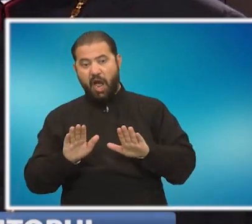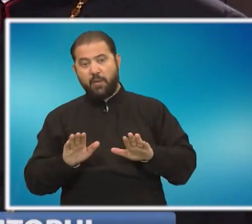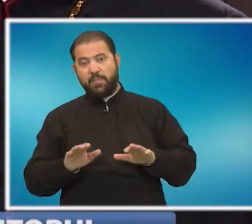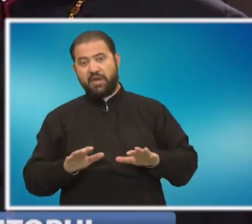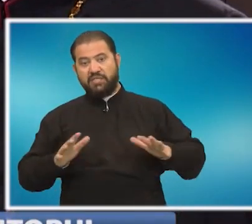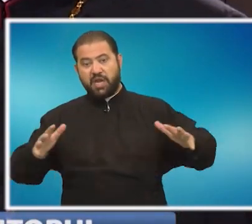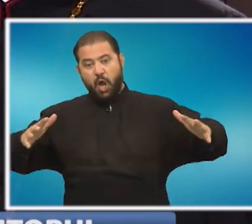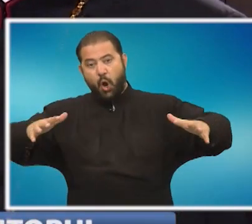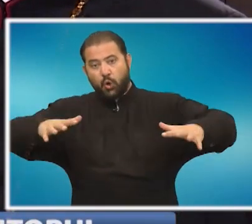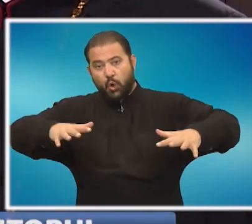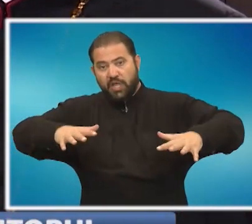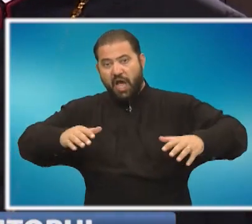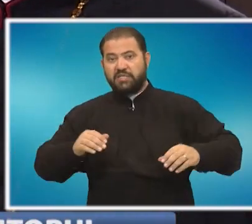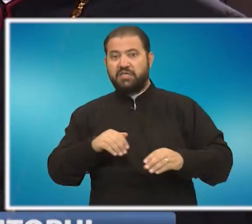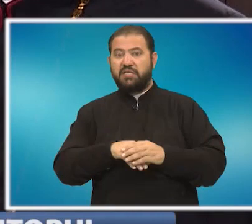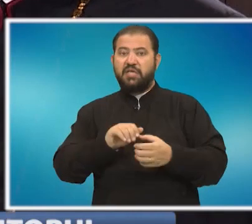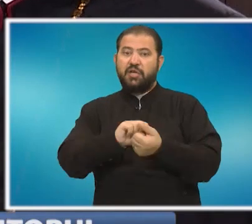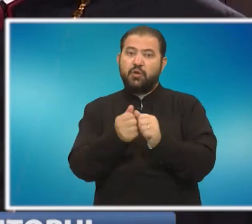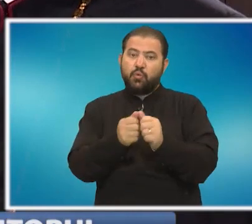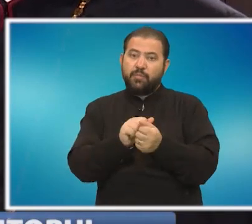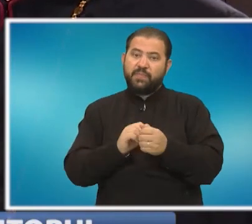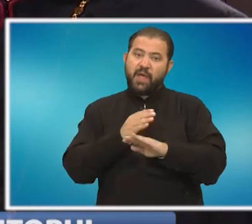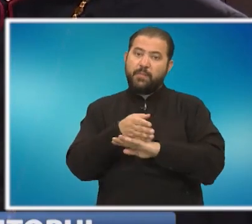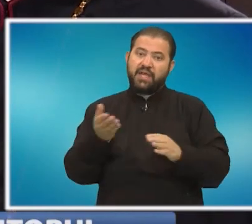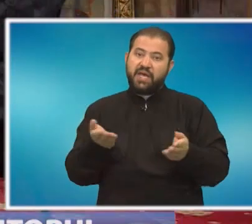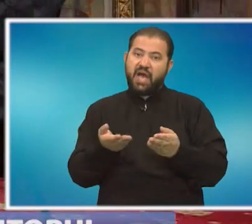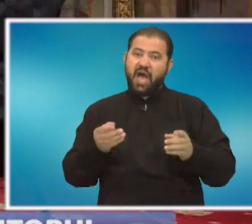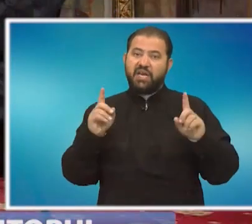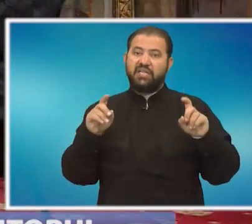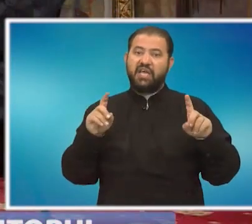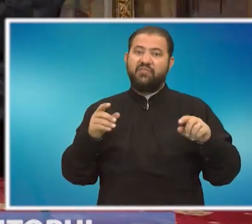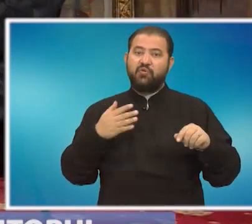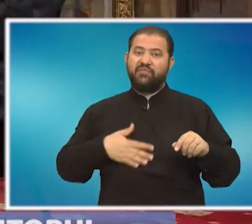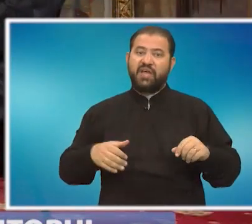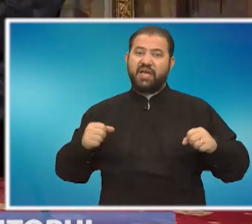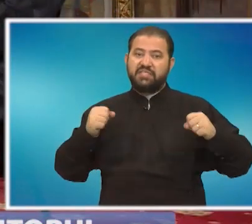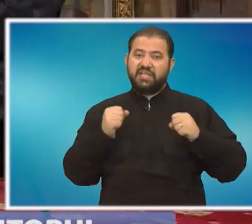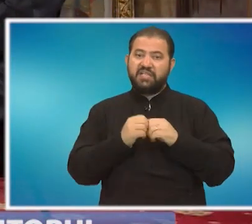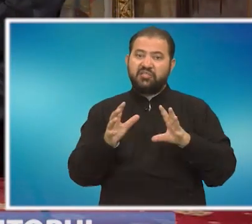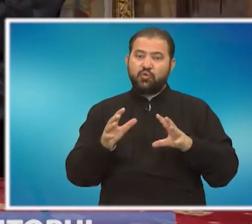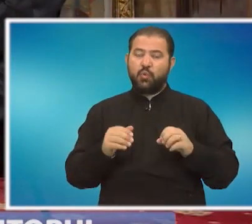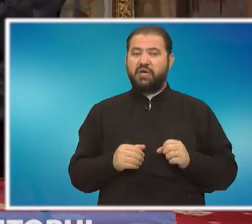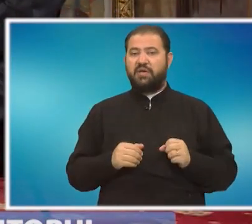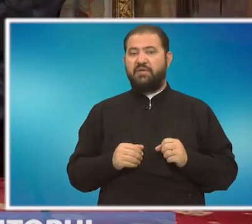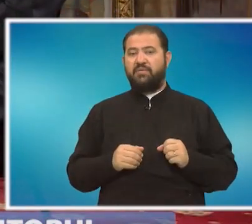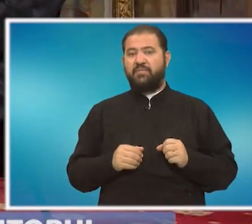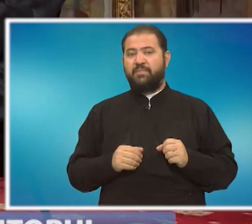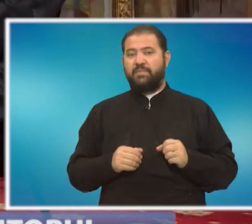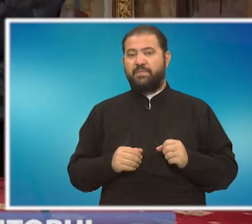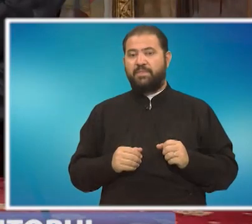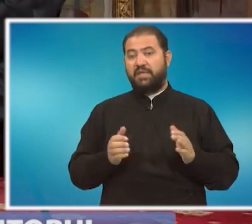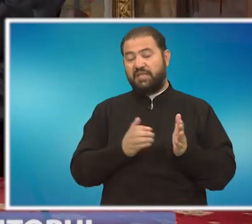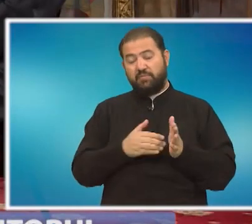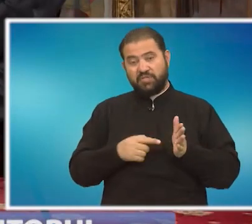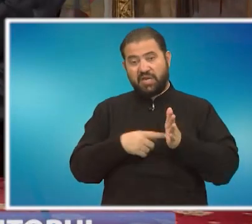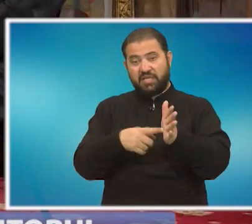care trebuie să o cultivăm și să le-o arătăm și celor care s-au îndepărtat,